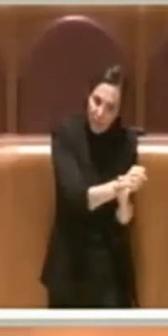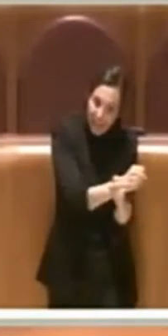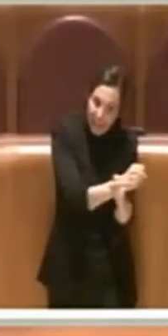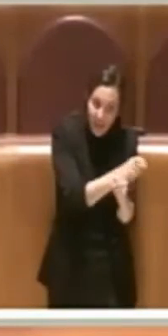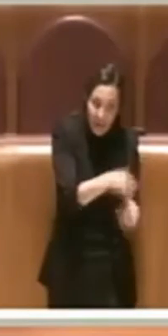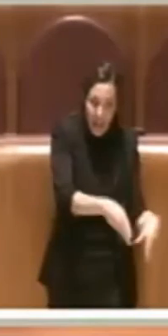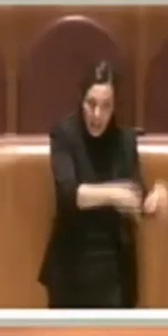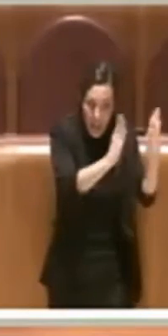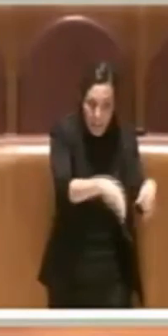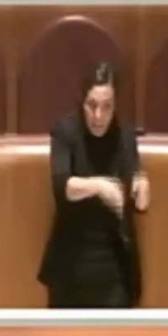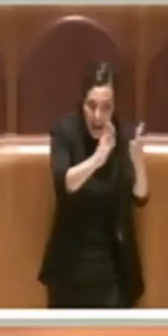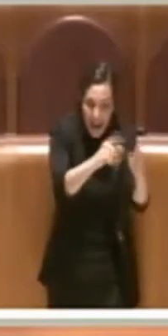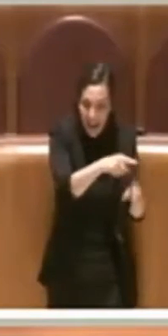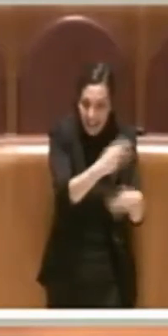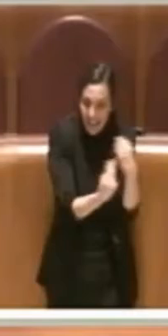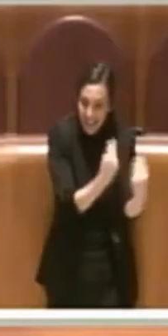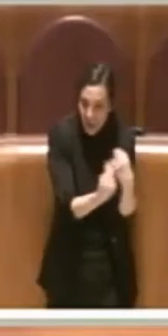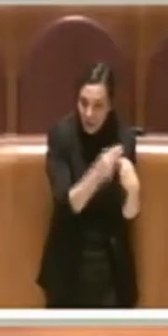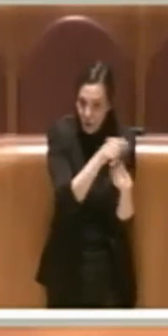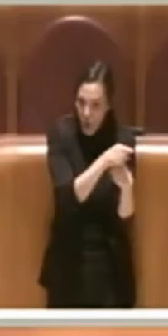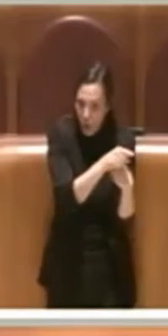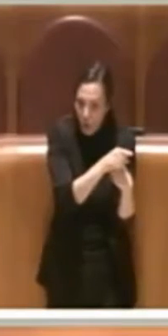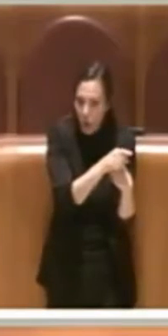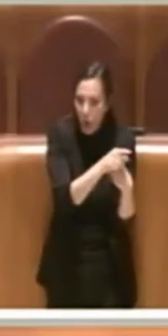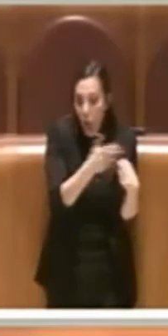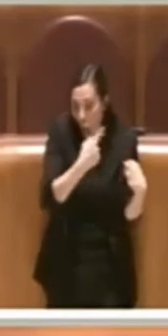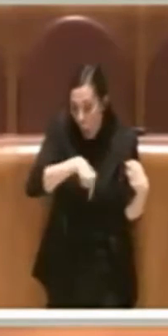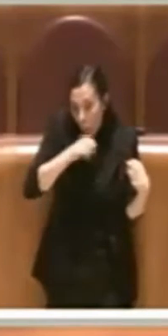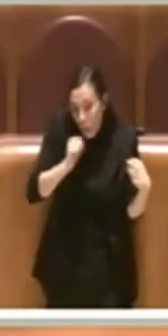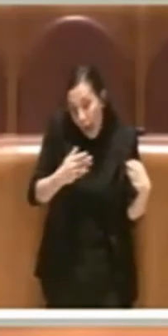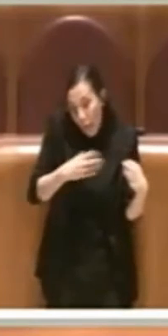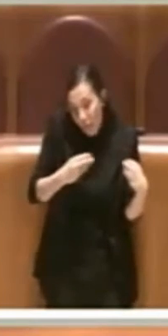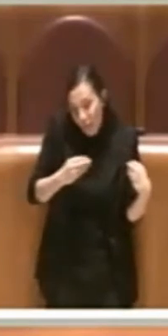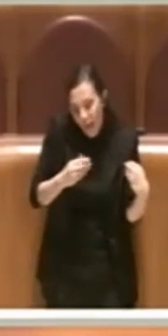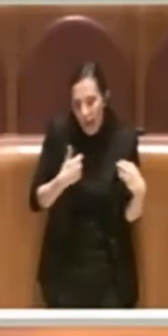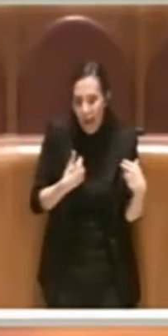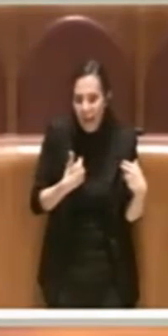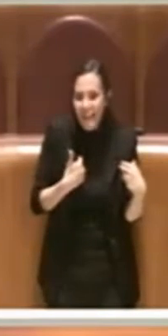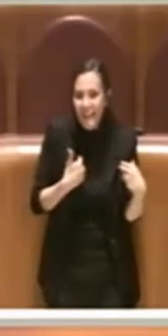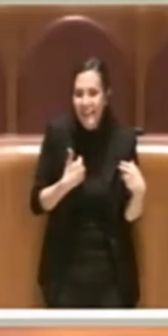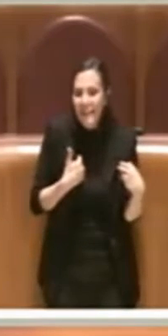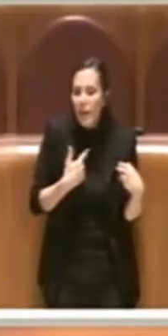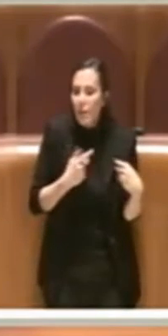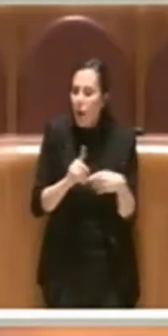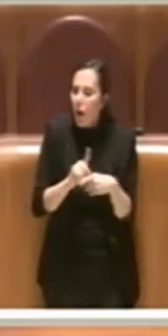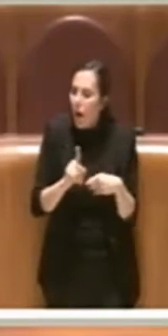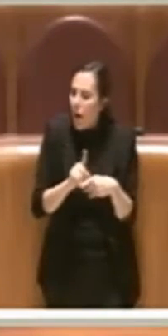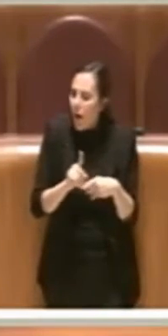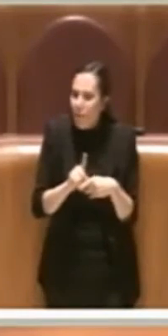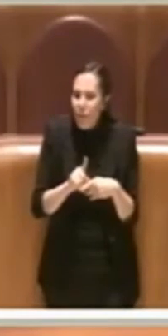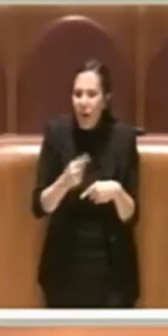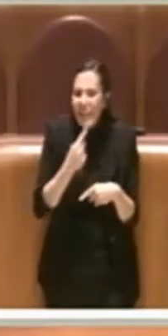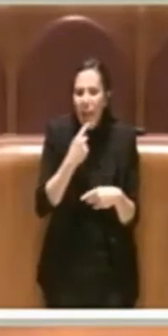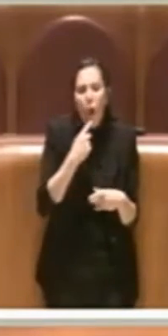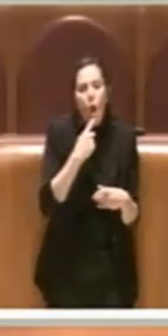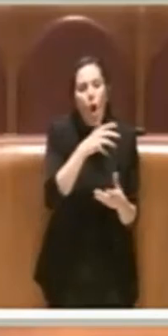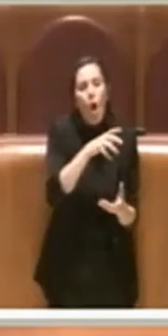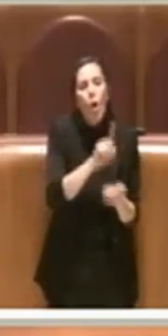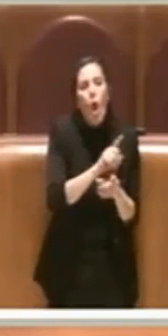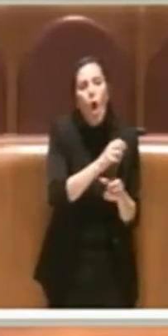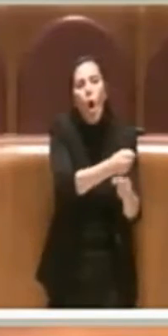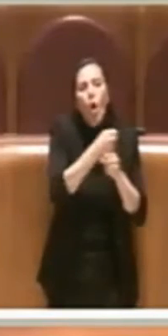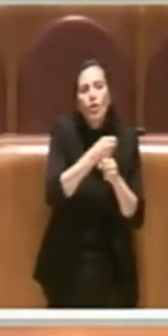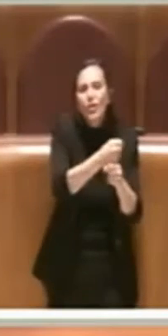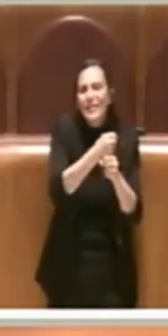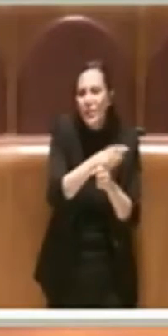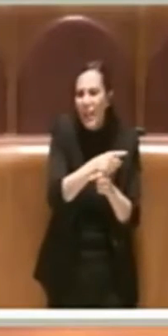cosa, ahimè, che come comune possiamo fare, è stata attaccata duramente dai concessionari, duramente. È stato